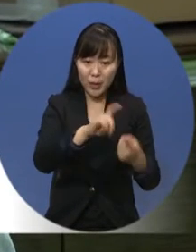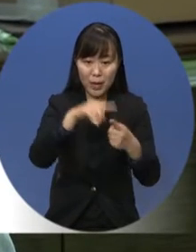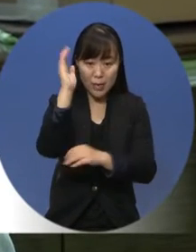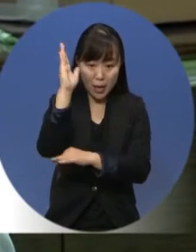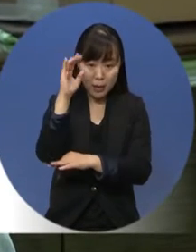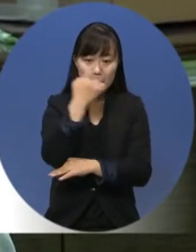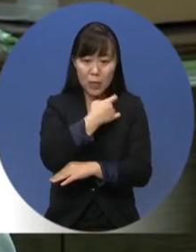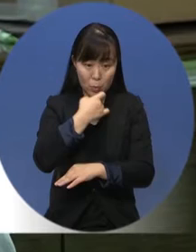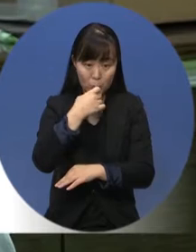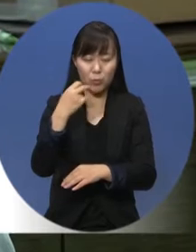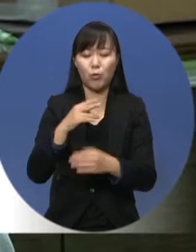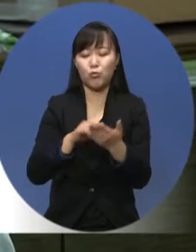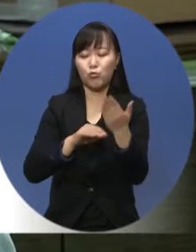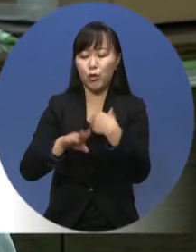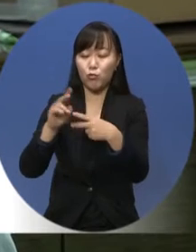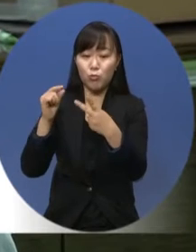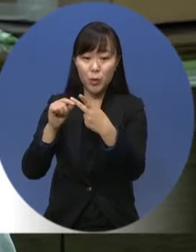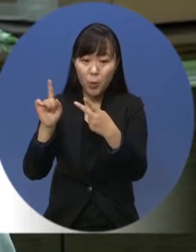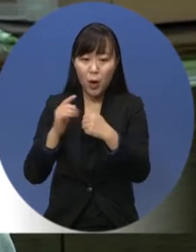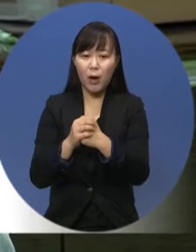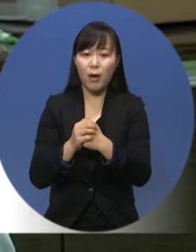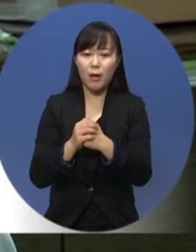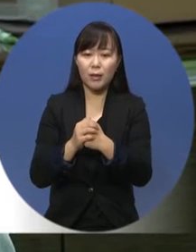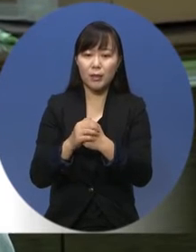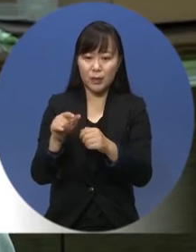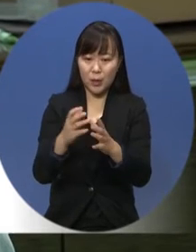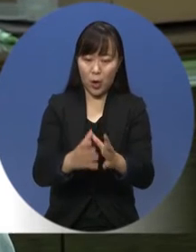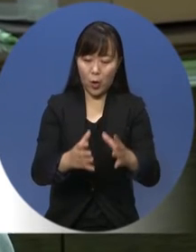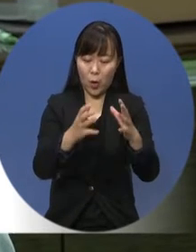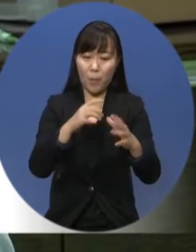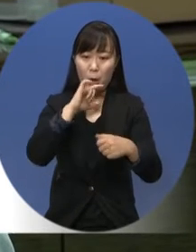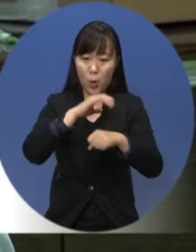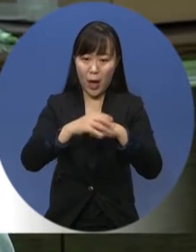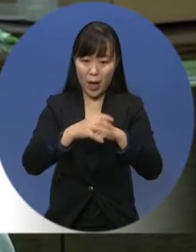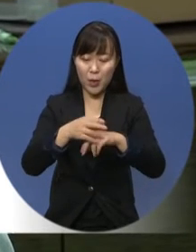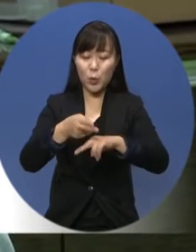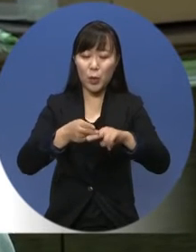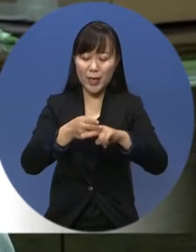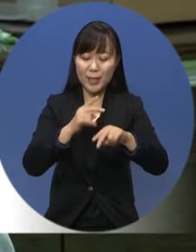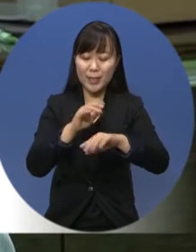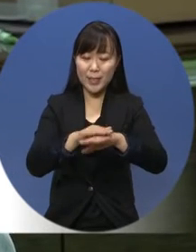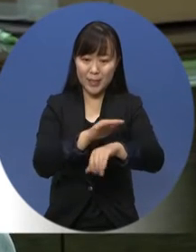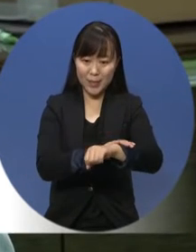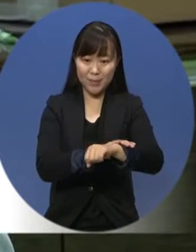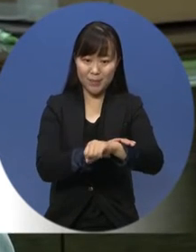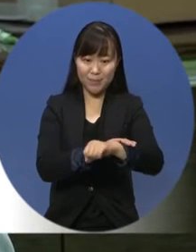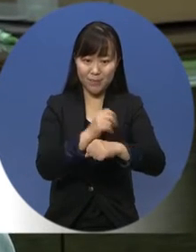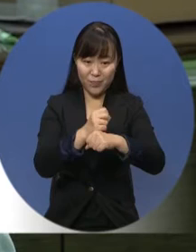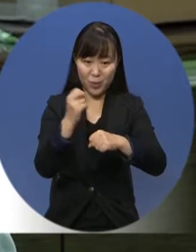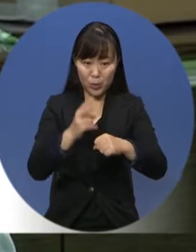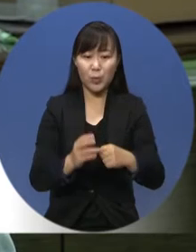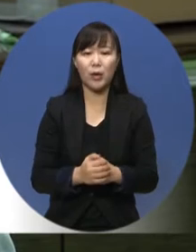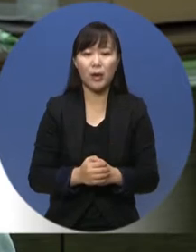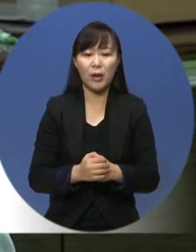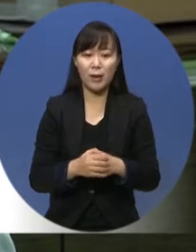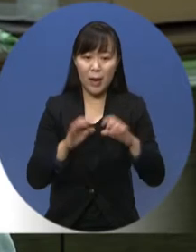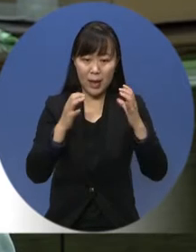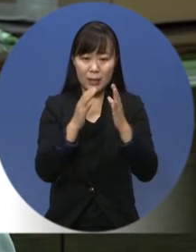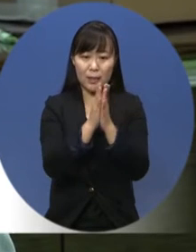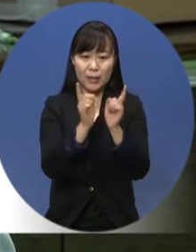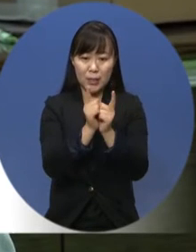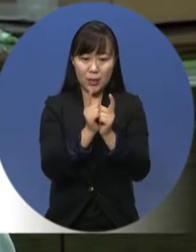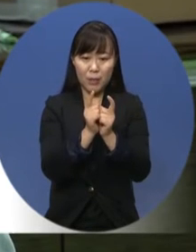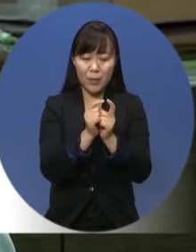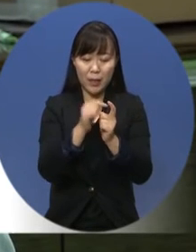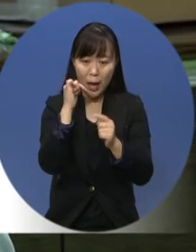번째로 아이들과 함께하는 저나트륨 컵과 2 모비스 만들기 수 그리고 또 id 직접